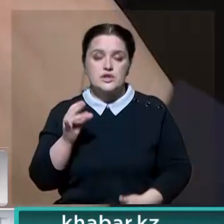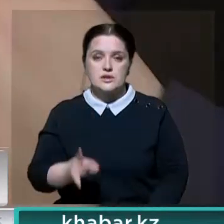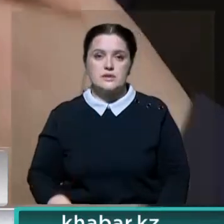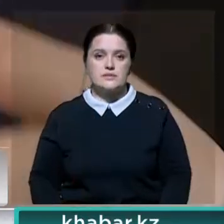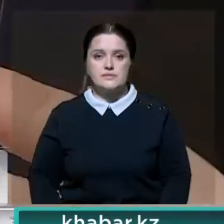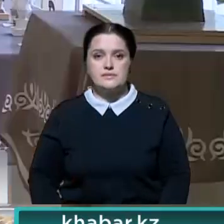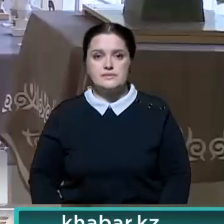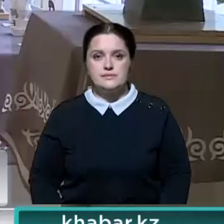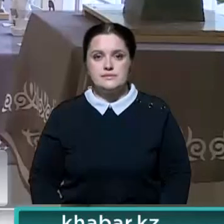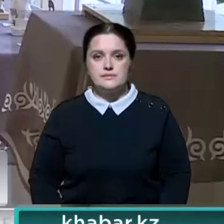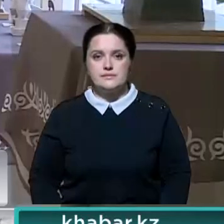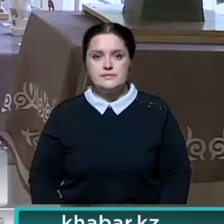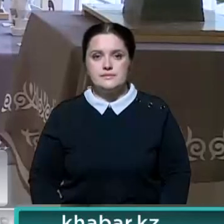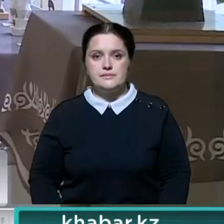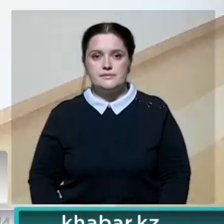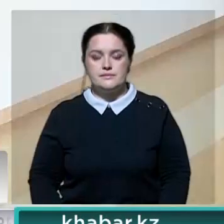«Техновейшн».